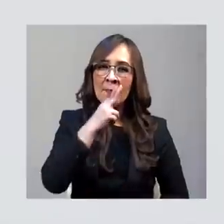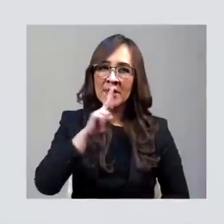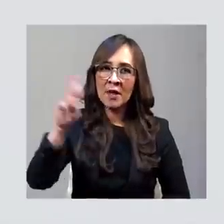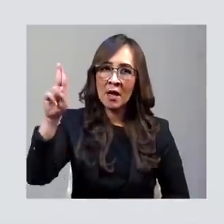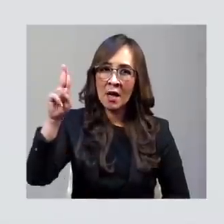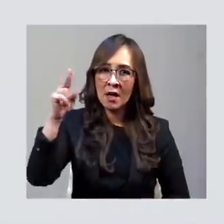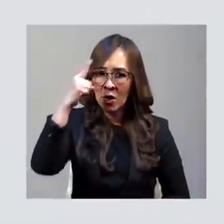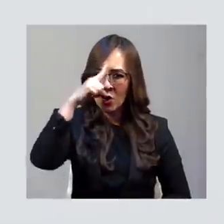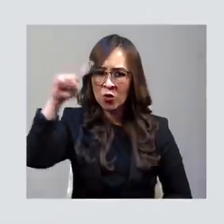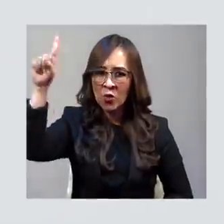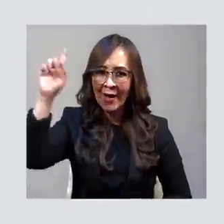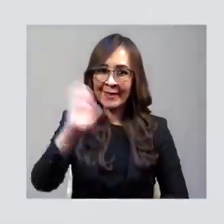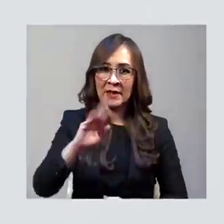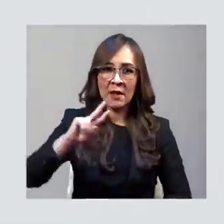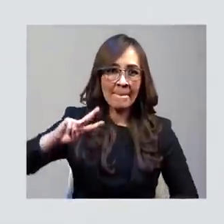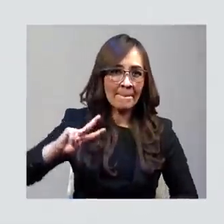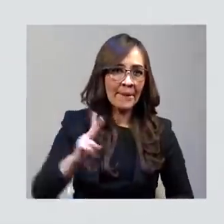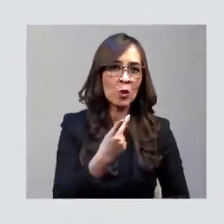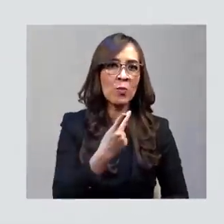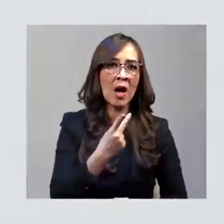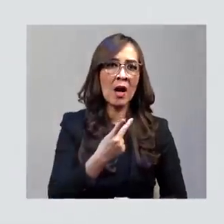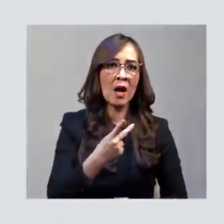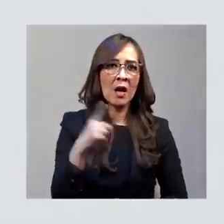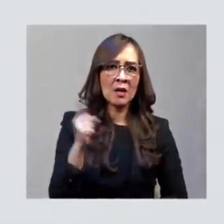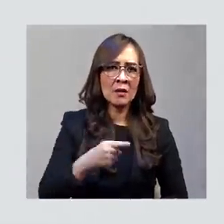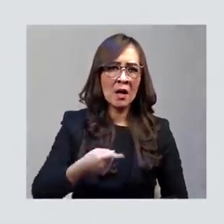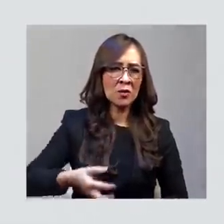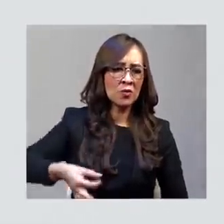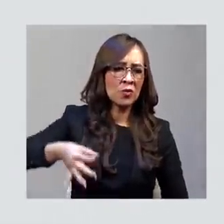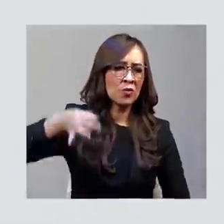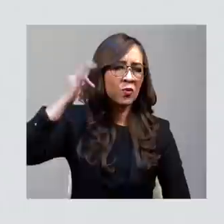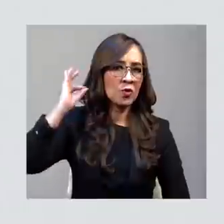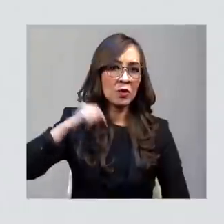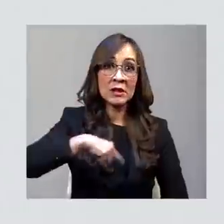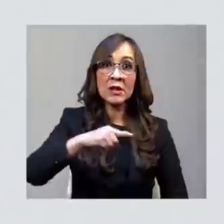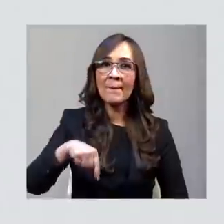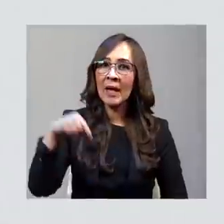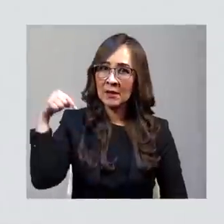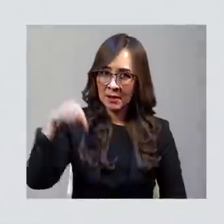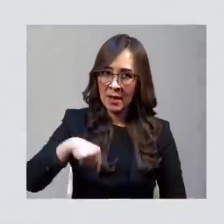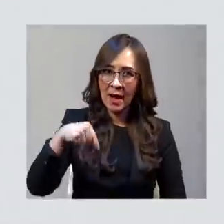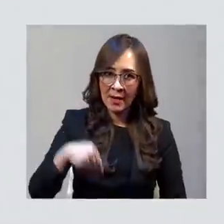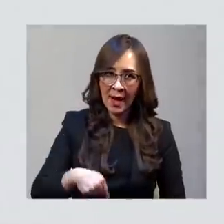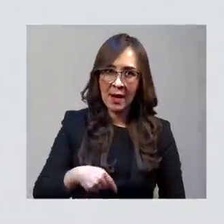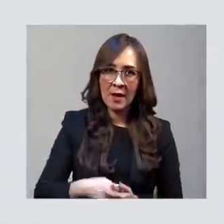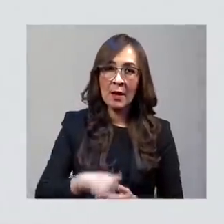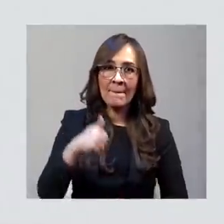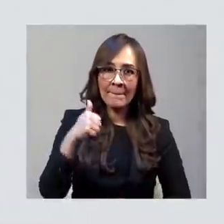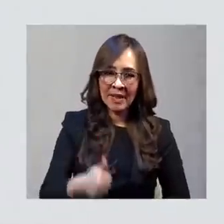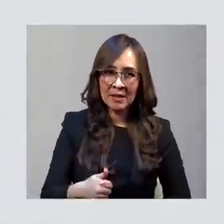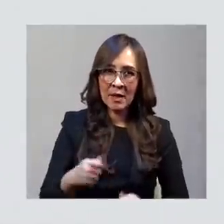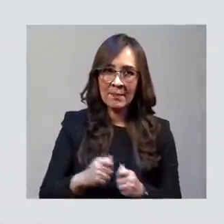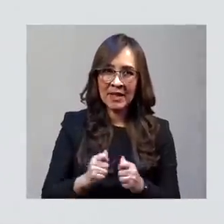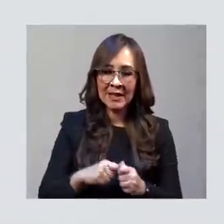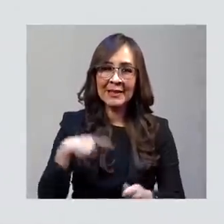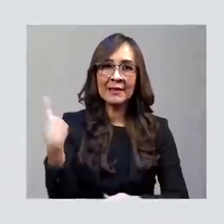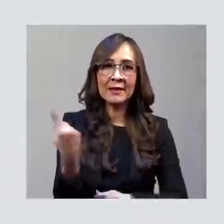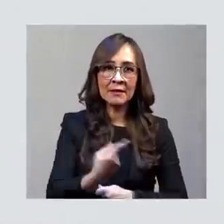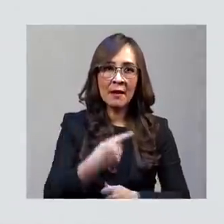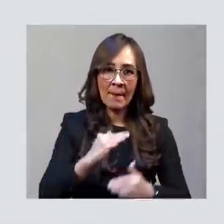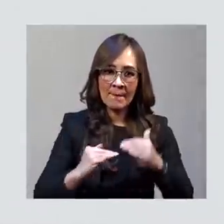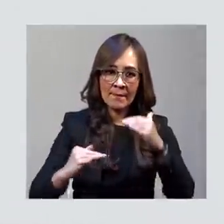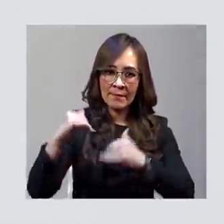dulu kemarin hari ini sampai selama-lamanya. Kalau dia buat kemajuan buat orang-orang yang percaya, dia juga buat kemajuan buat setiap kita. Yang ketiga, kenapa Allah mau kita